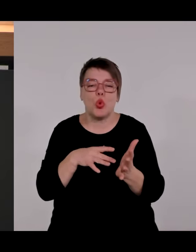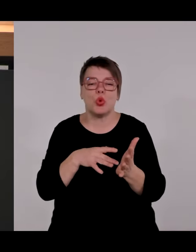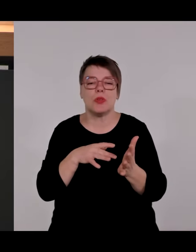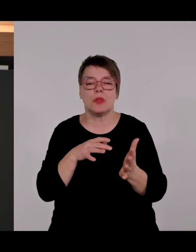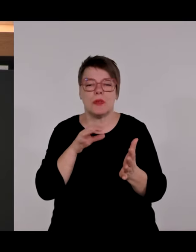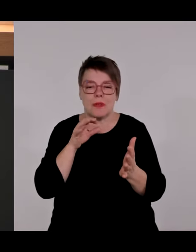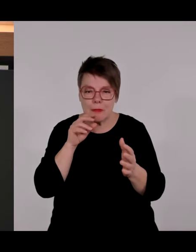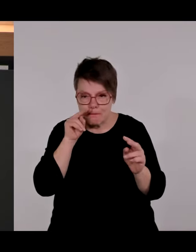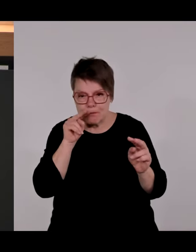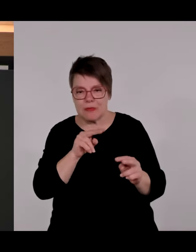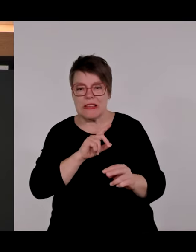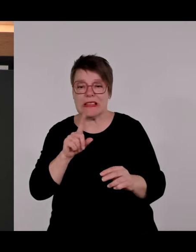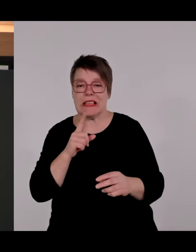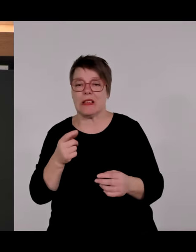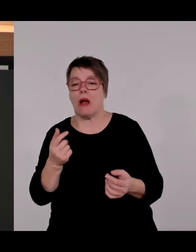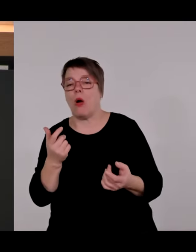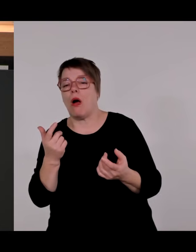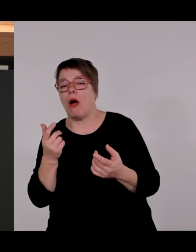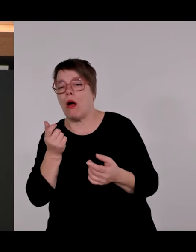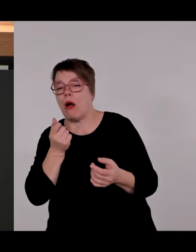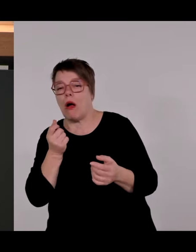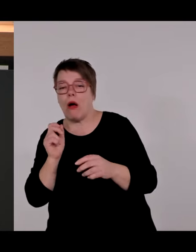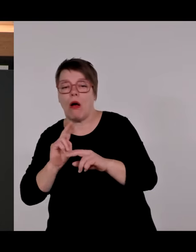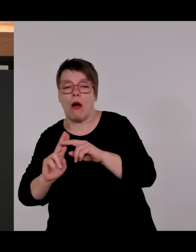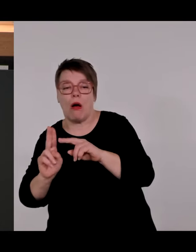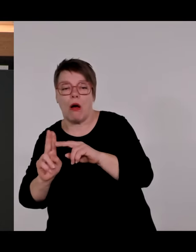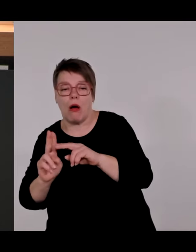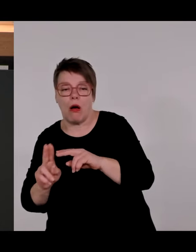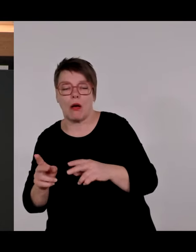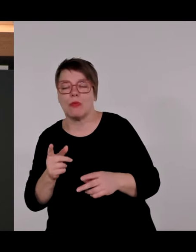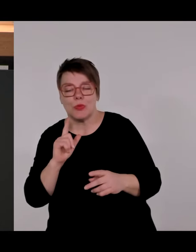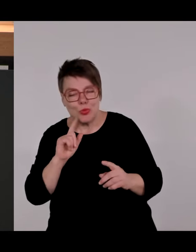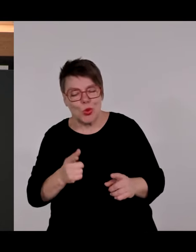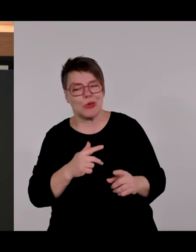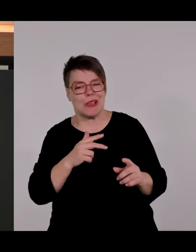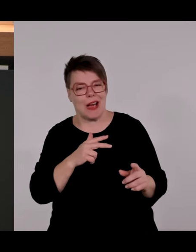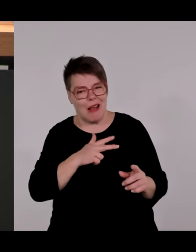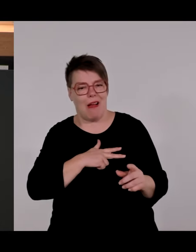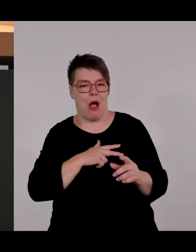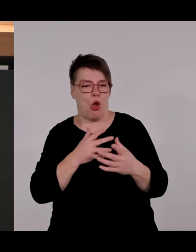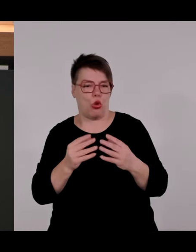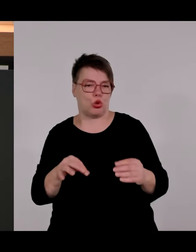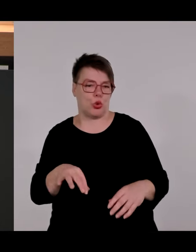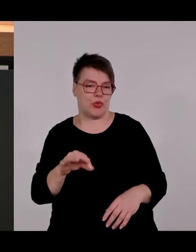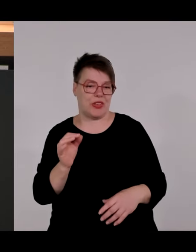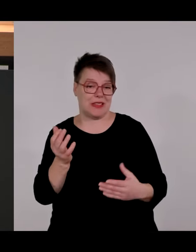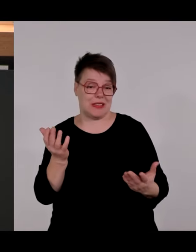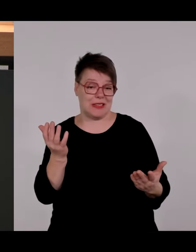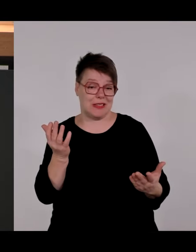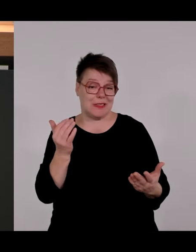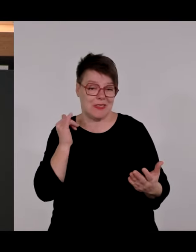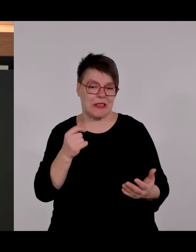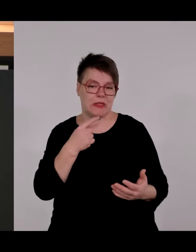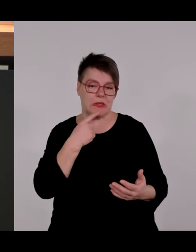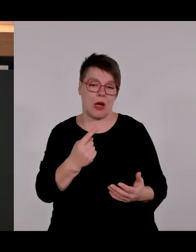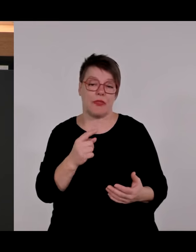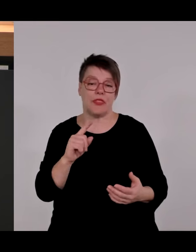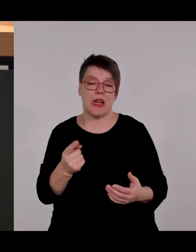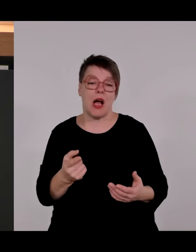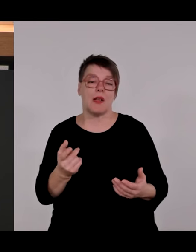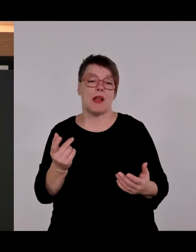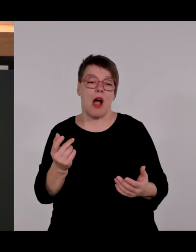lange Chronik der veranlassten Maßnahmen? Aber ich sage Ihnen auch, bezirkliche Maßnahmen sind